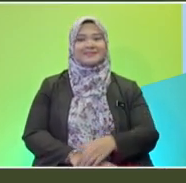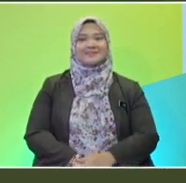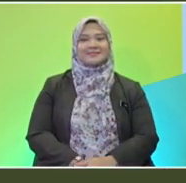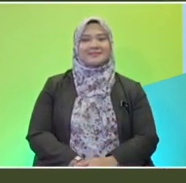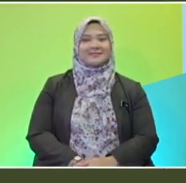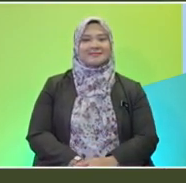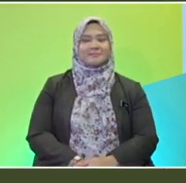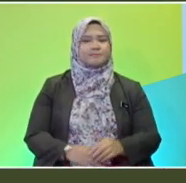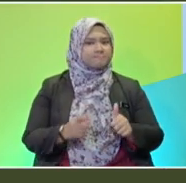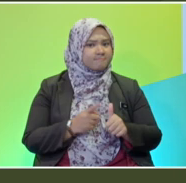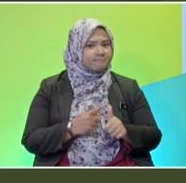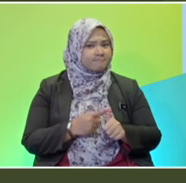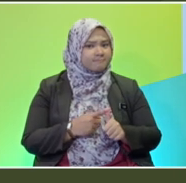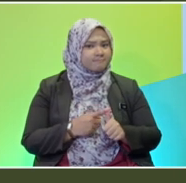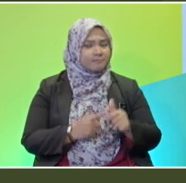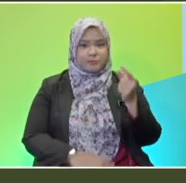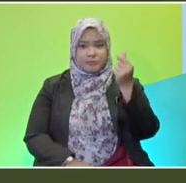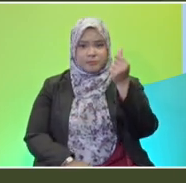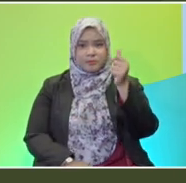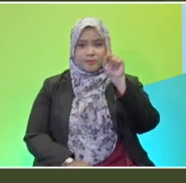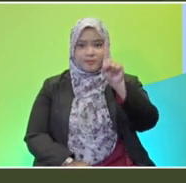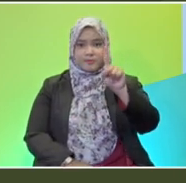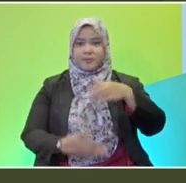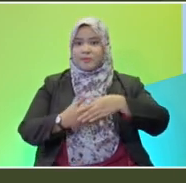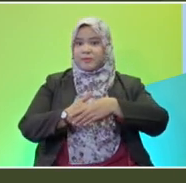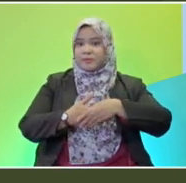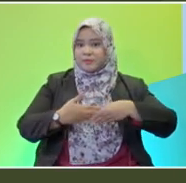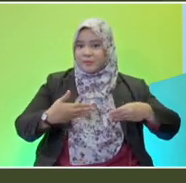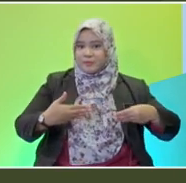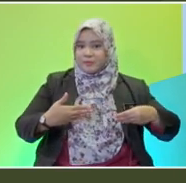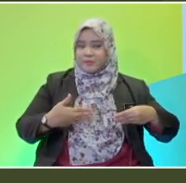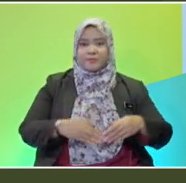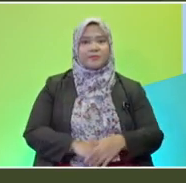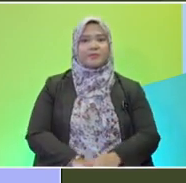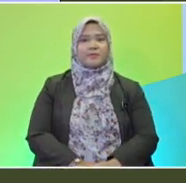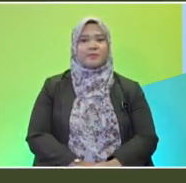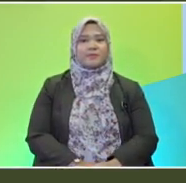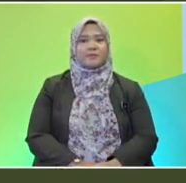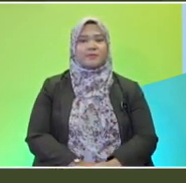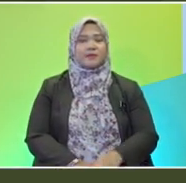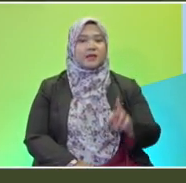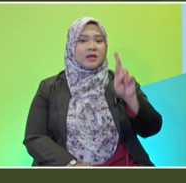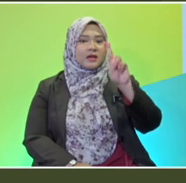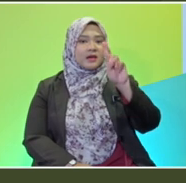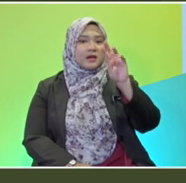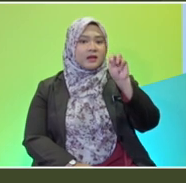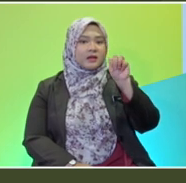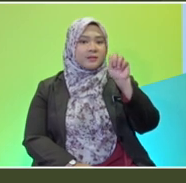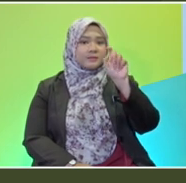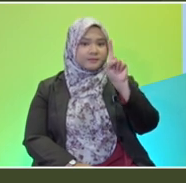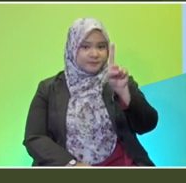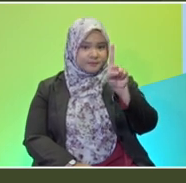oke yang pertama uang satu ringgit Malaysia kita akan nampak Satu Ringgit Malaysia ditulis sebagai RM 1 Ringgit